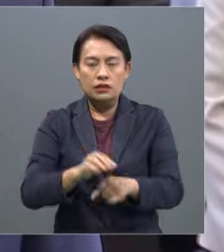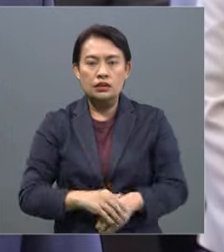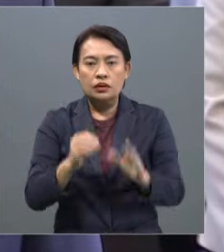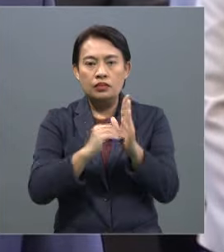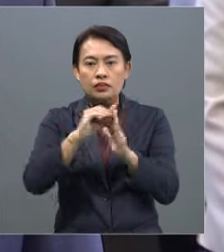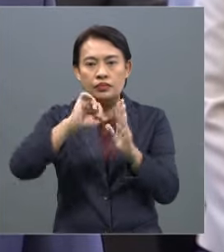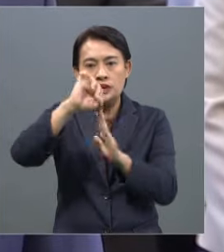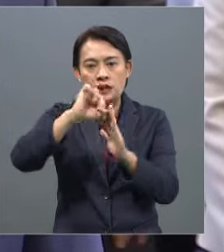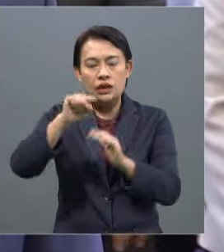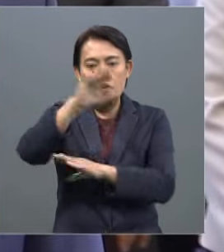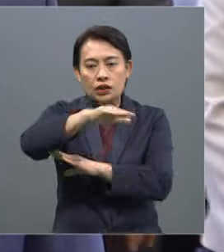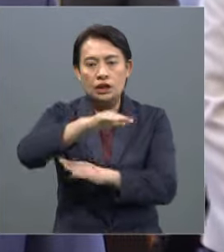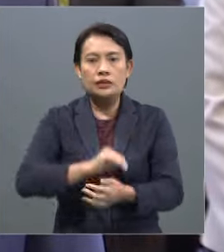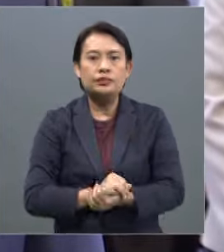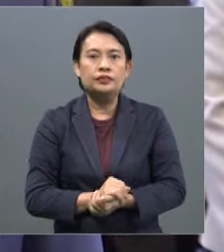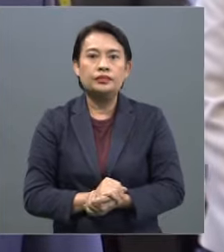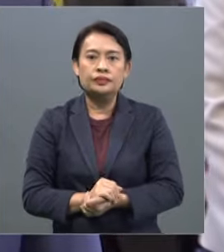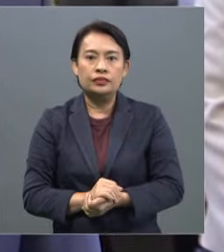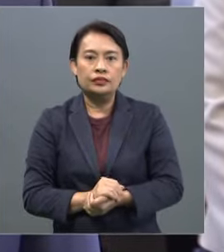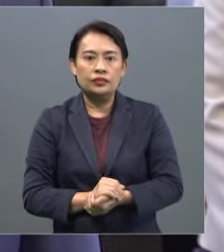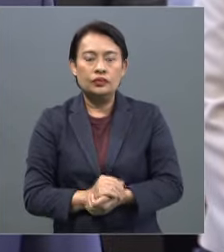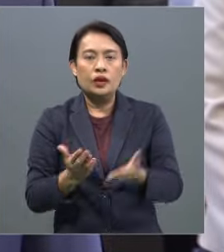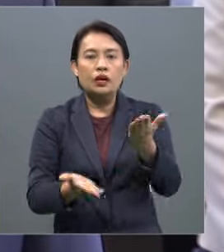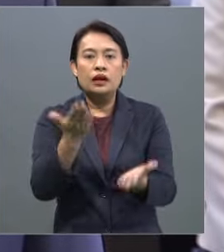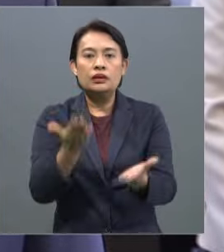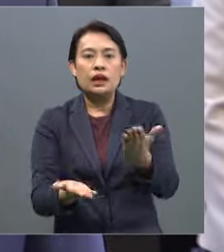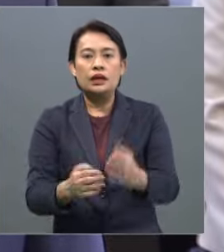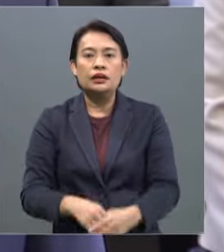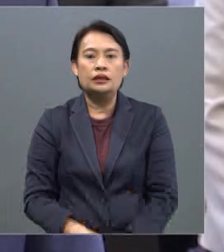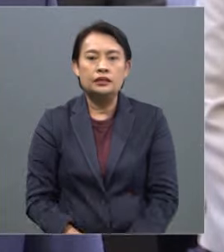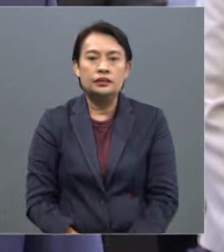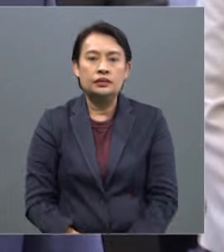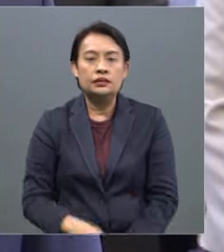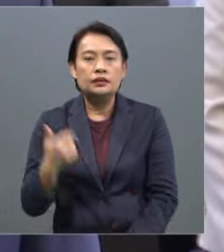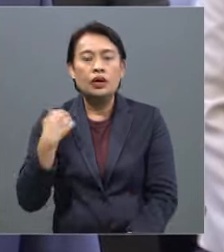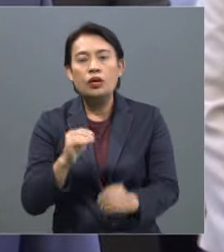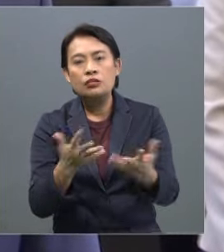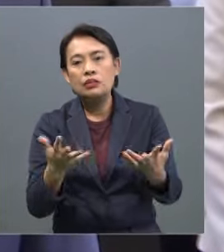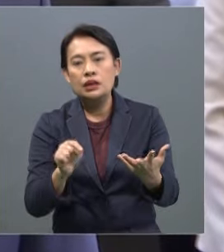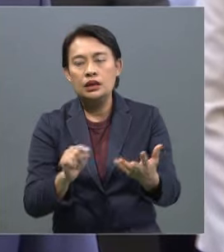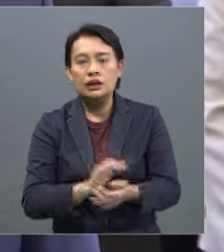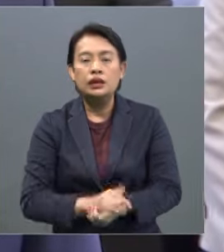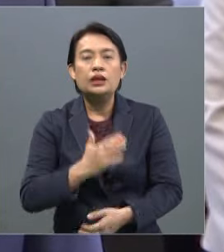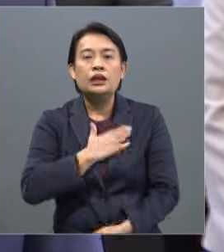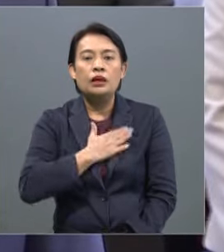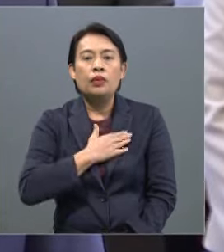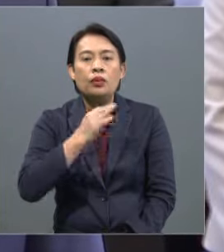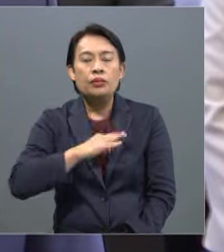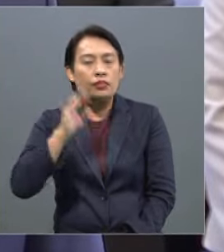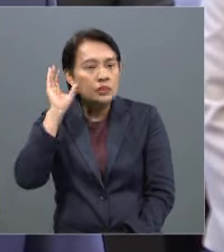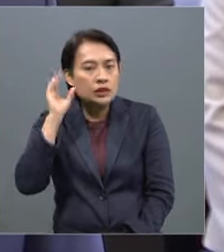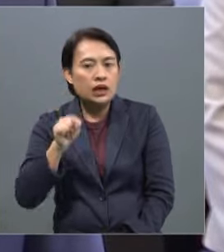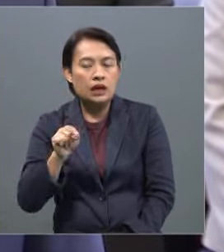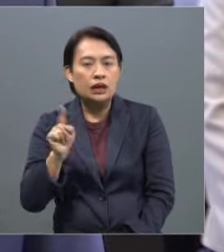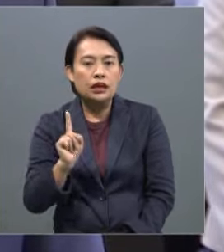ตอนเย็นนะครับก็ก็แล้วแต่ครับไม่ได้ไม่ได้มีอะไรนัดนัดนัดหมายเป็นกิจจลักษณะแต่ผมเชื่อว่าแต่ผมเชื่อว่า